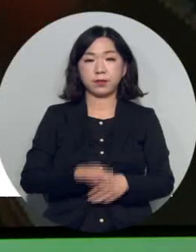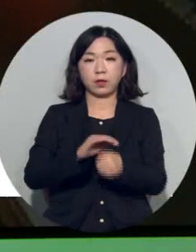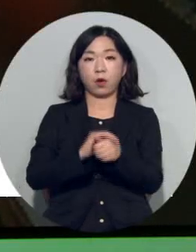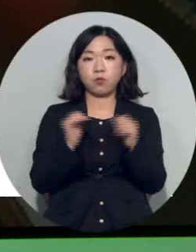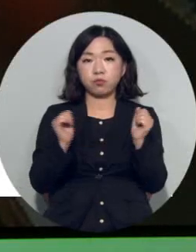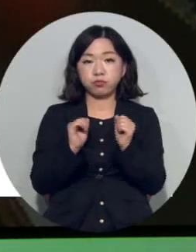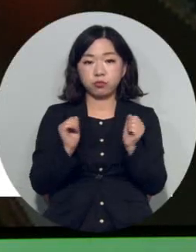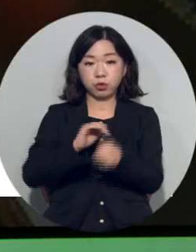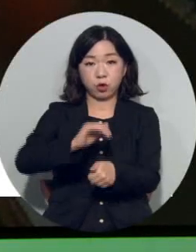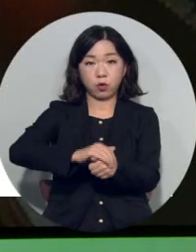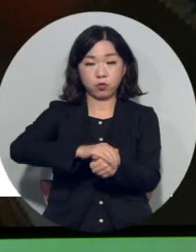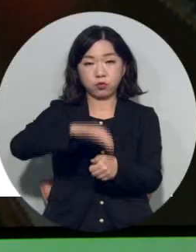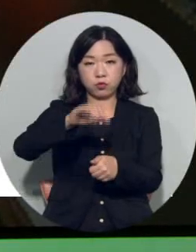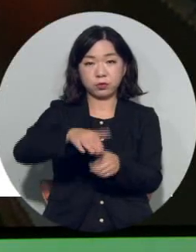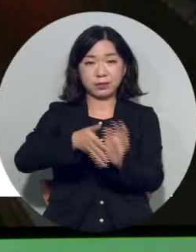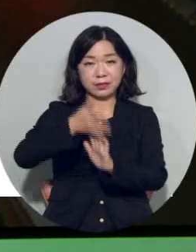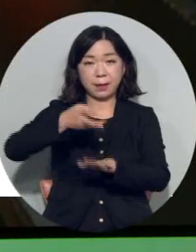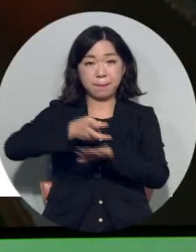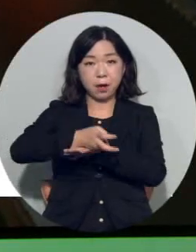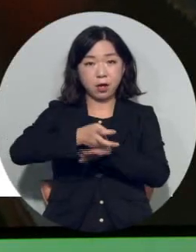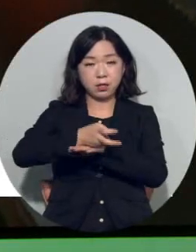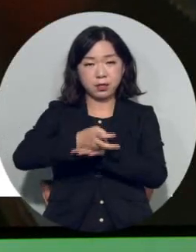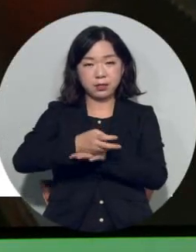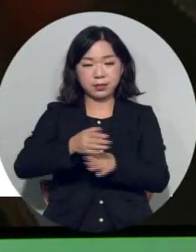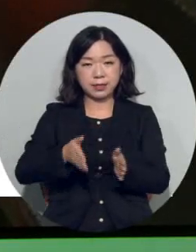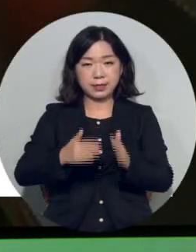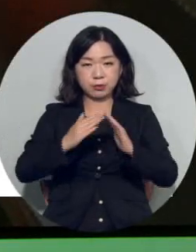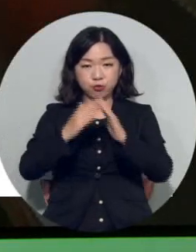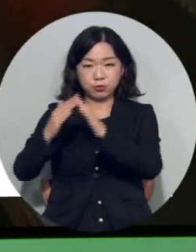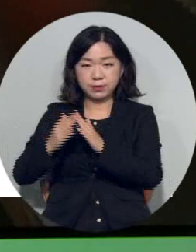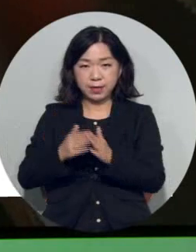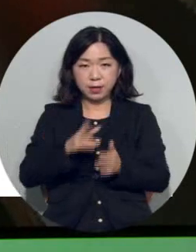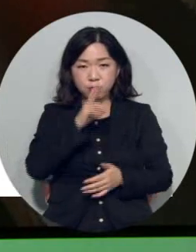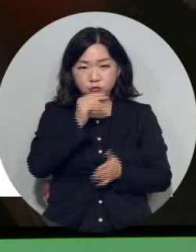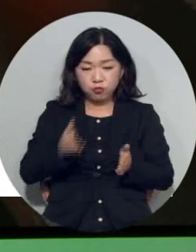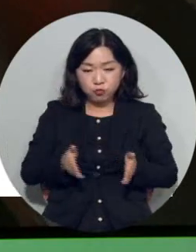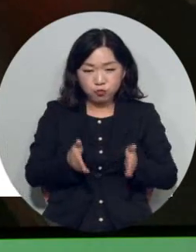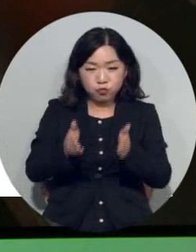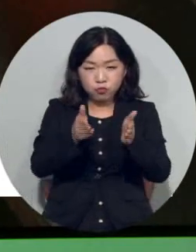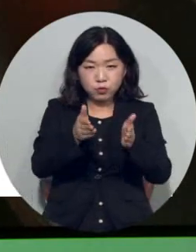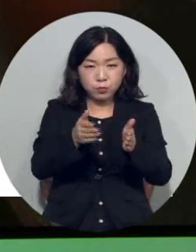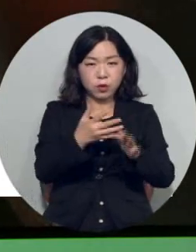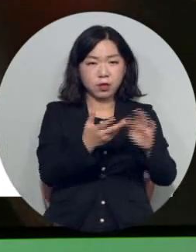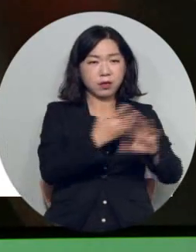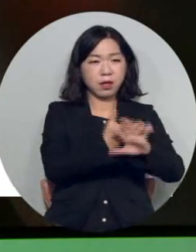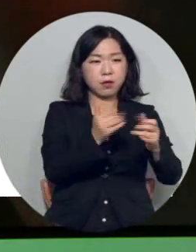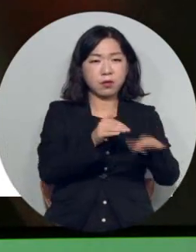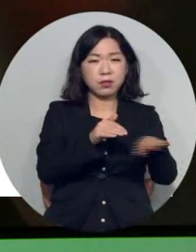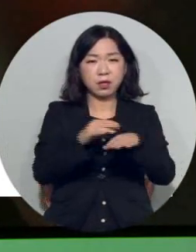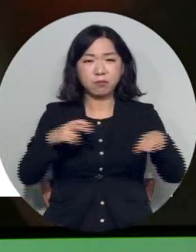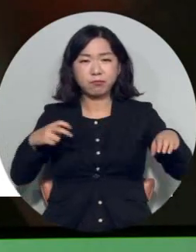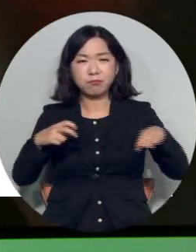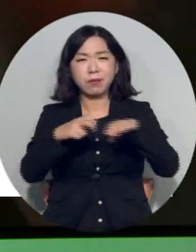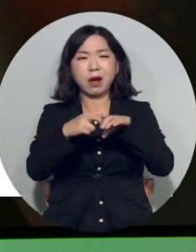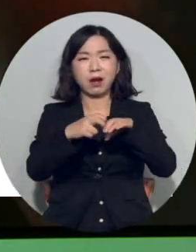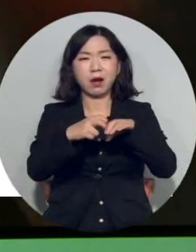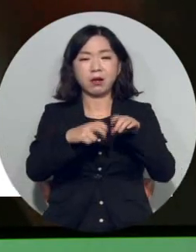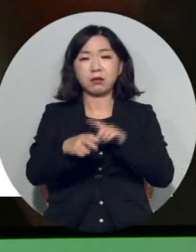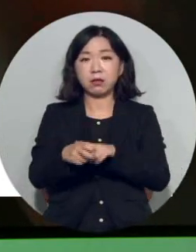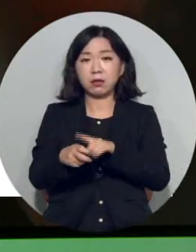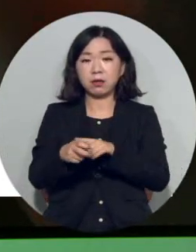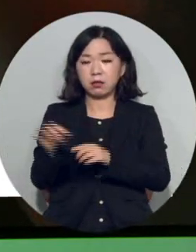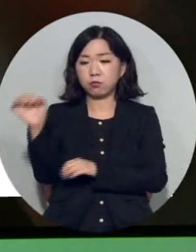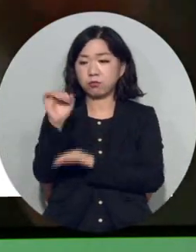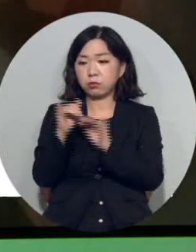경북 경주에서 한 시내버스가 주택가 골목길에서 수입차와 충돌했습니다. 그런데 이와 관련해 버스기사가